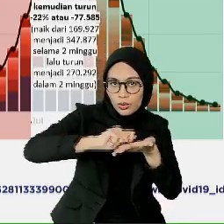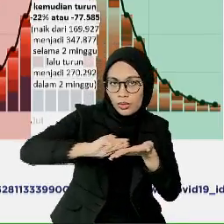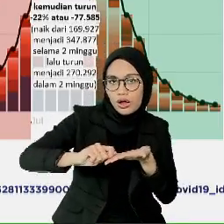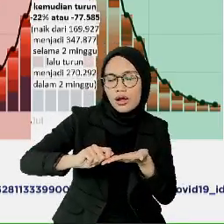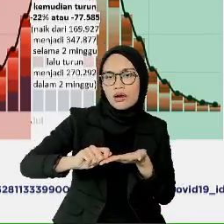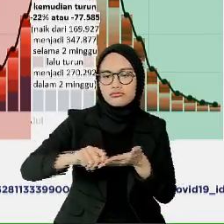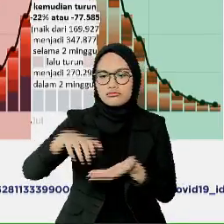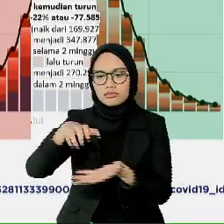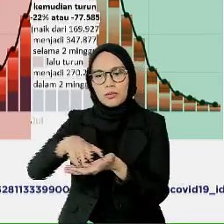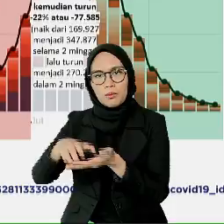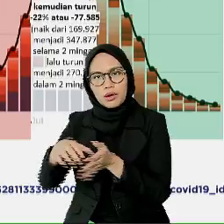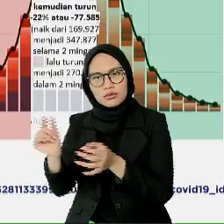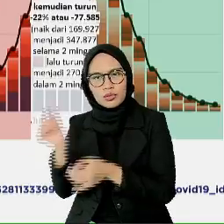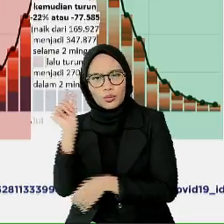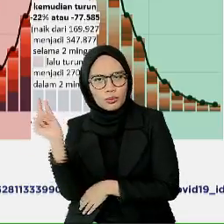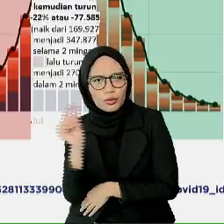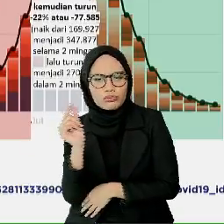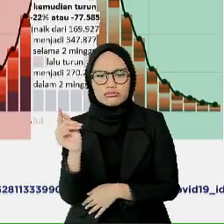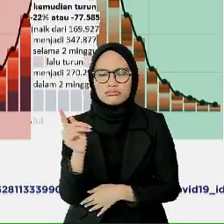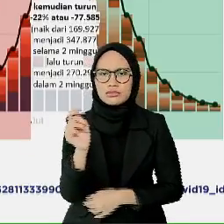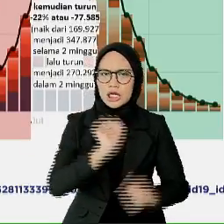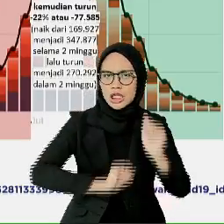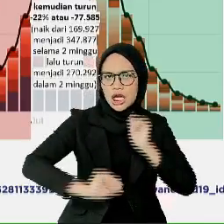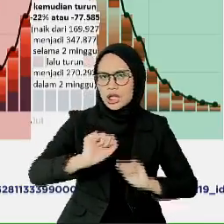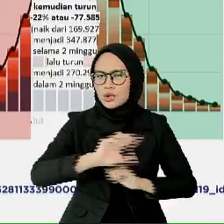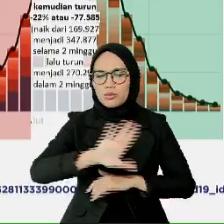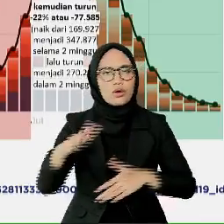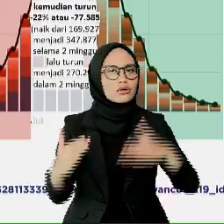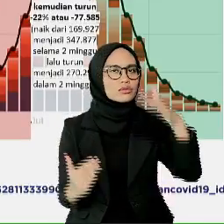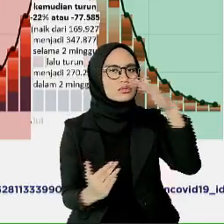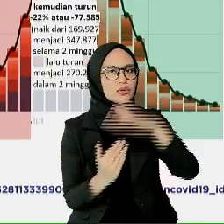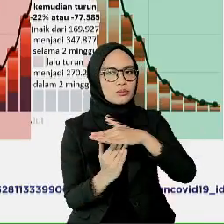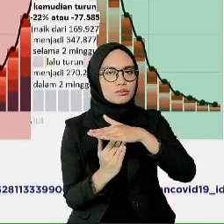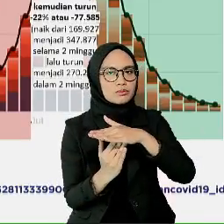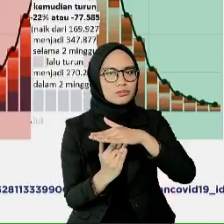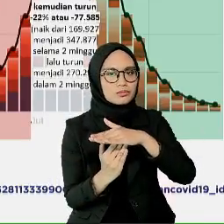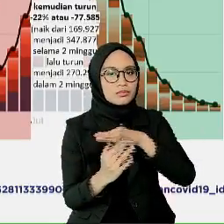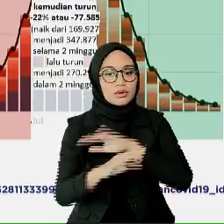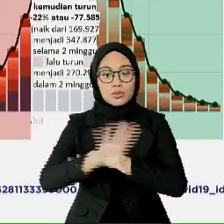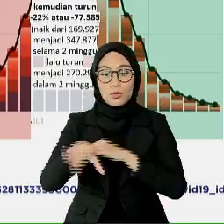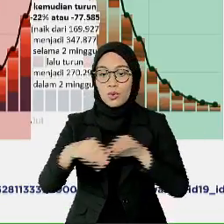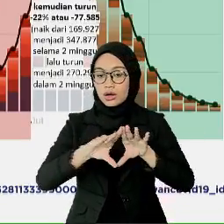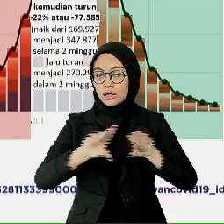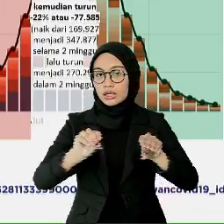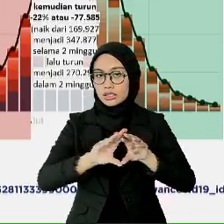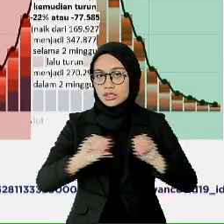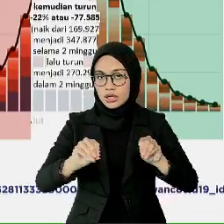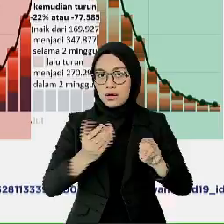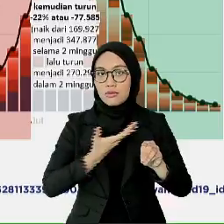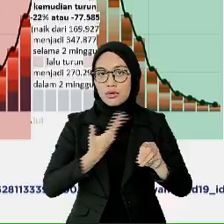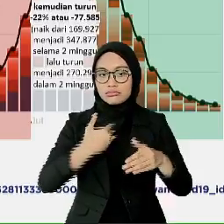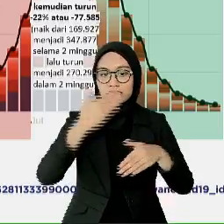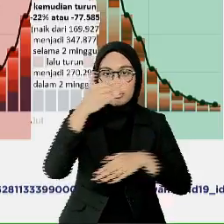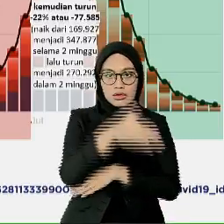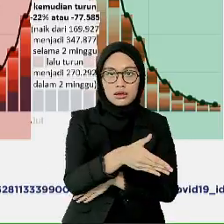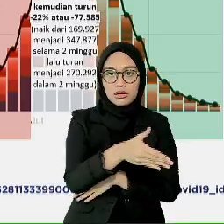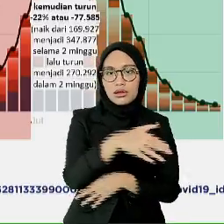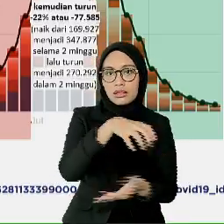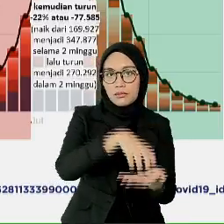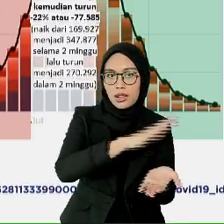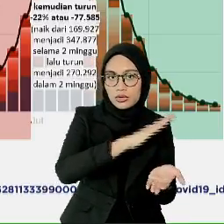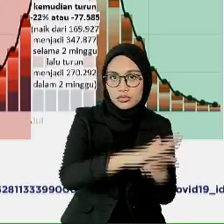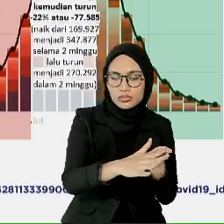kegiatan masyarakat ditutup. Namun, perkantoran diperbolehkan WFH 75%.